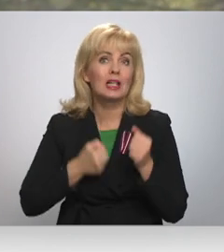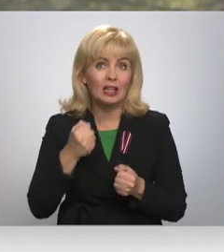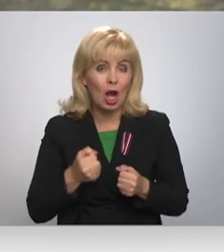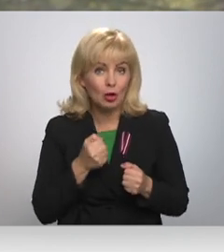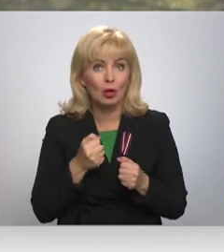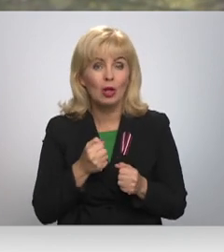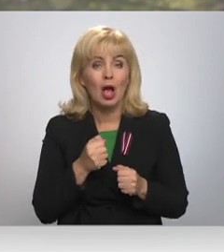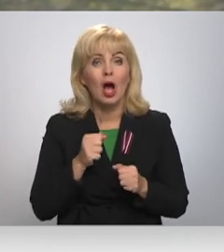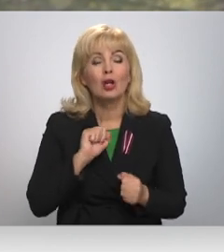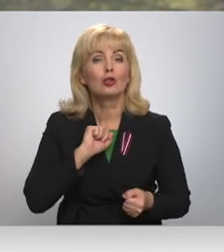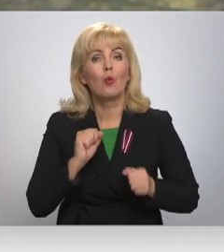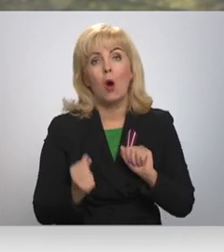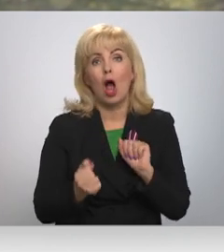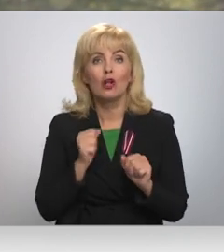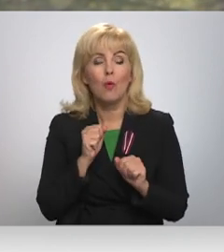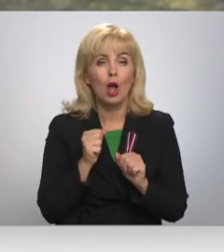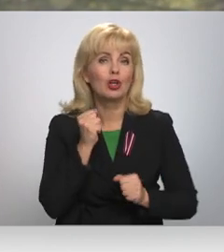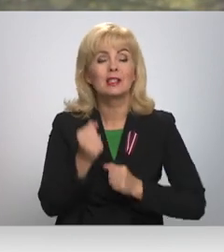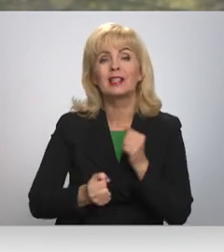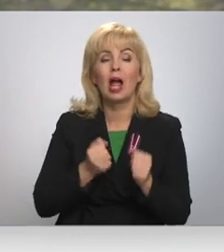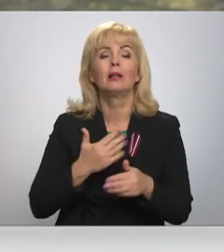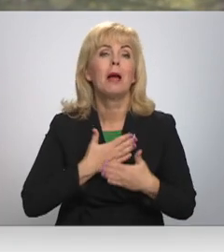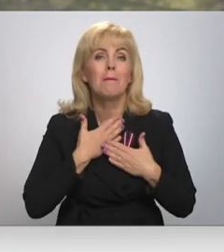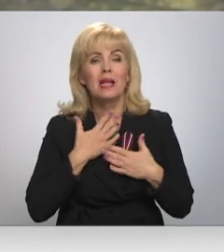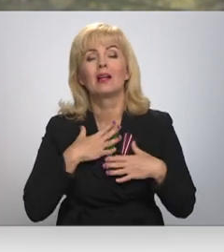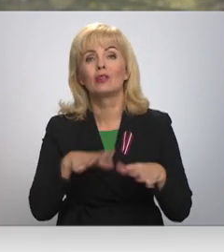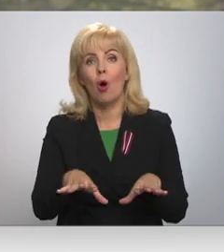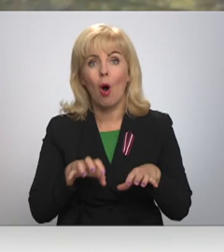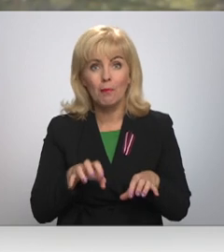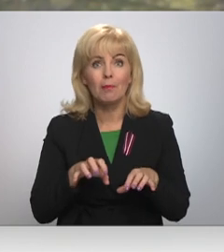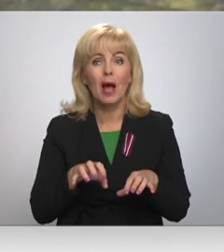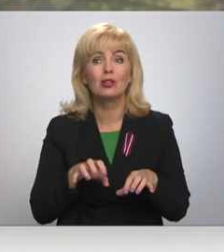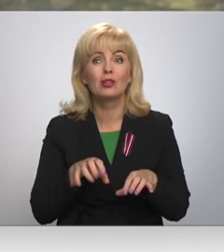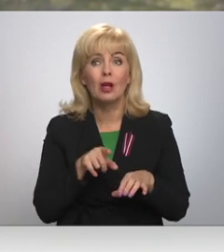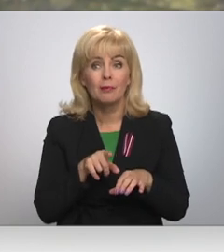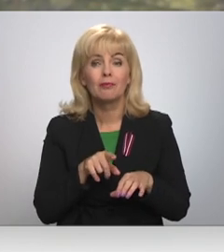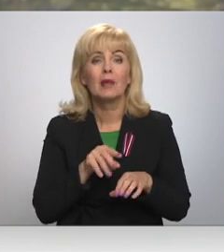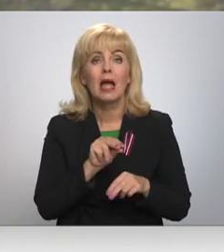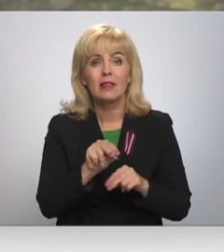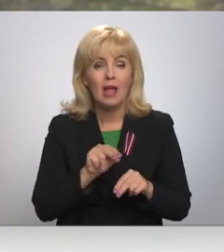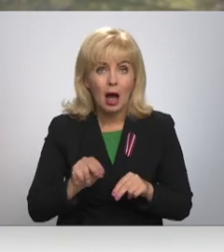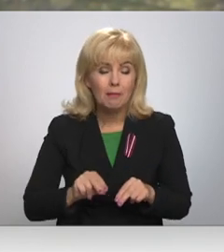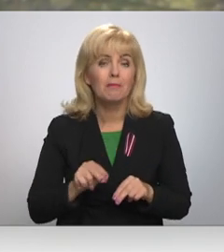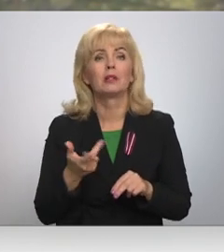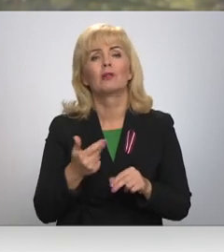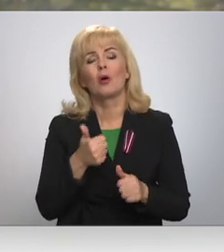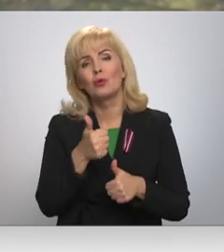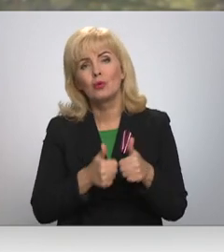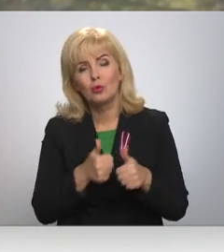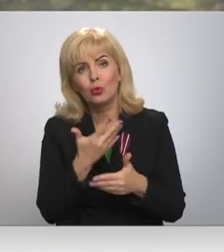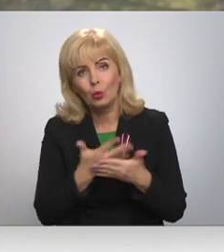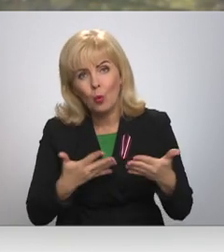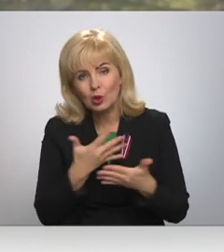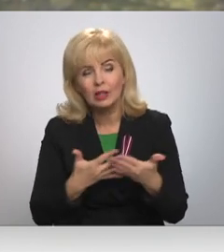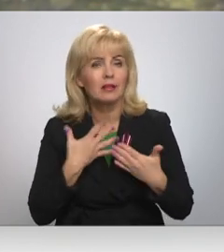pamatam soļošana, skriešana. Nu, man mīļākais hobi tas ir dambrites, kur neklātiņu spēlēju dambrite, internetu turnīras. Tur